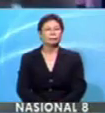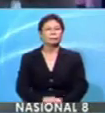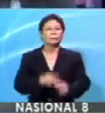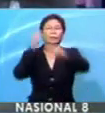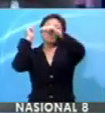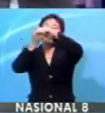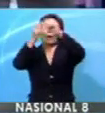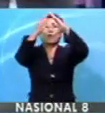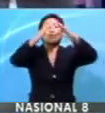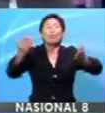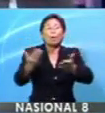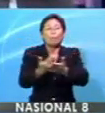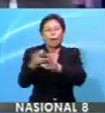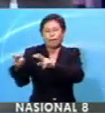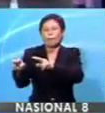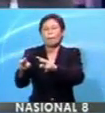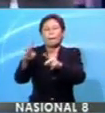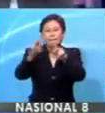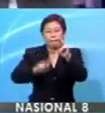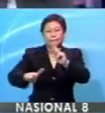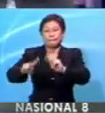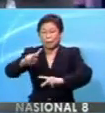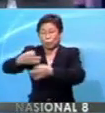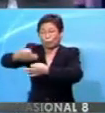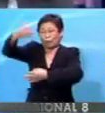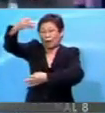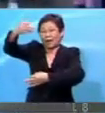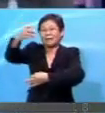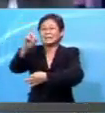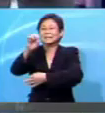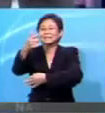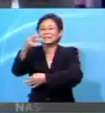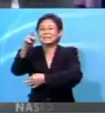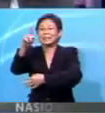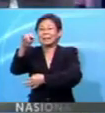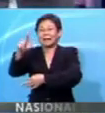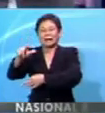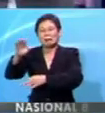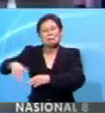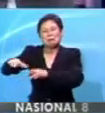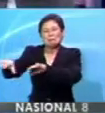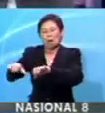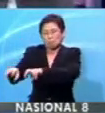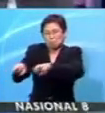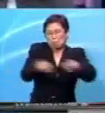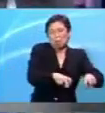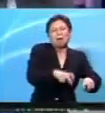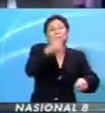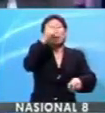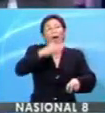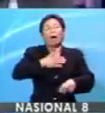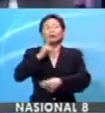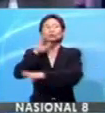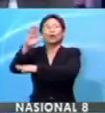pembinaan rumah baru bagi memindahkan penduduk flat Taman Permata dengkil belum dapat dilaksana ekoran proses mendapatkan aku janji yang